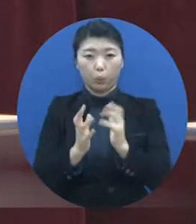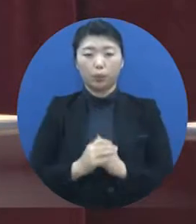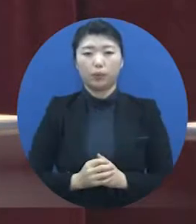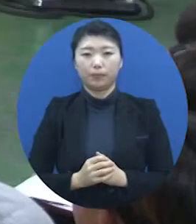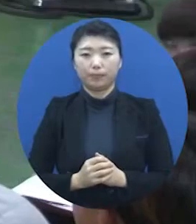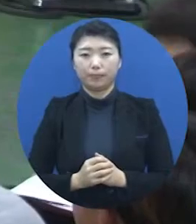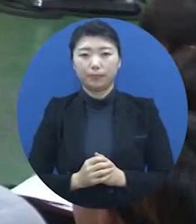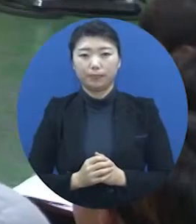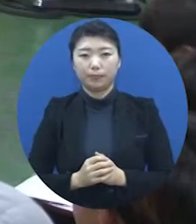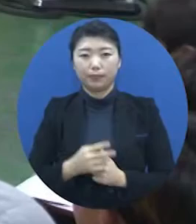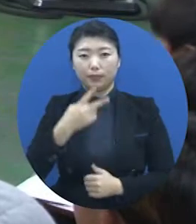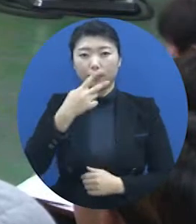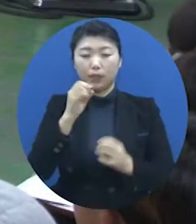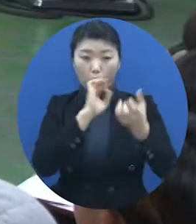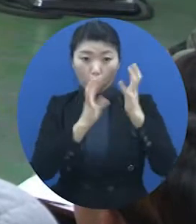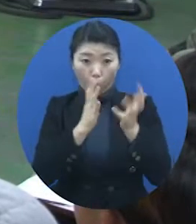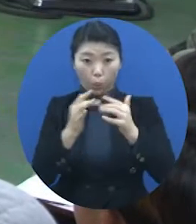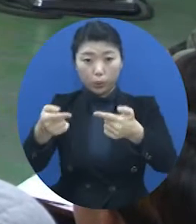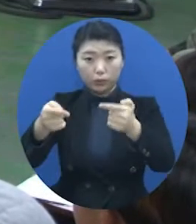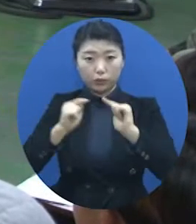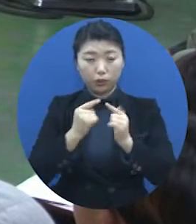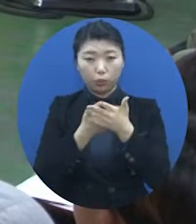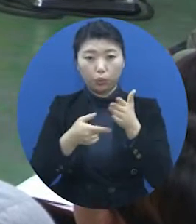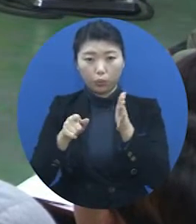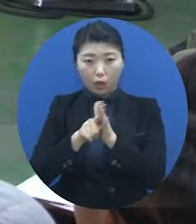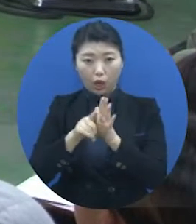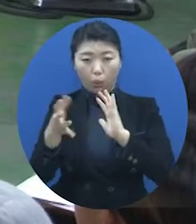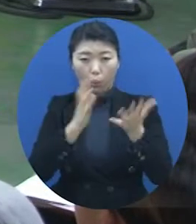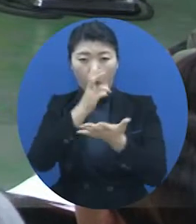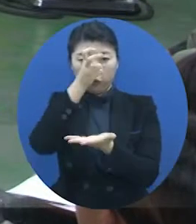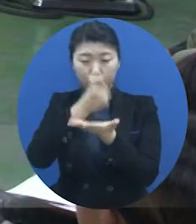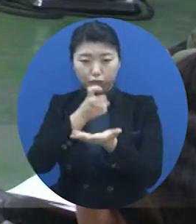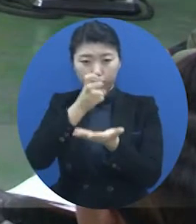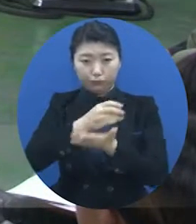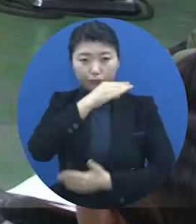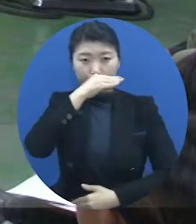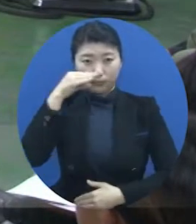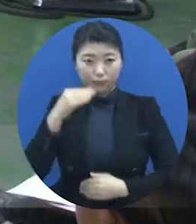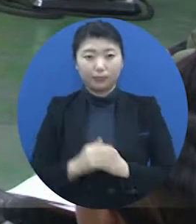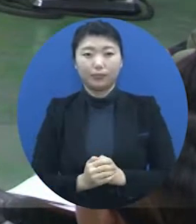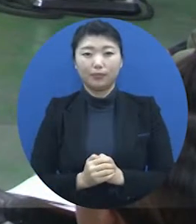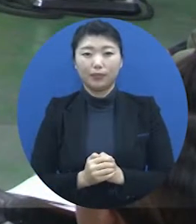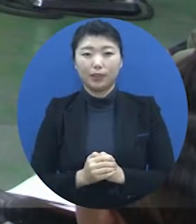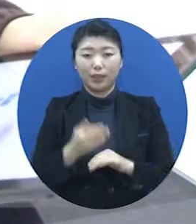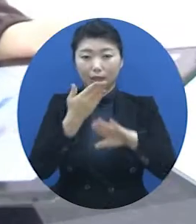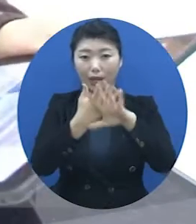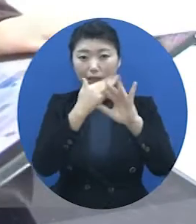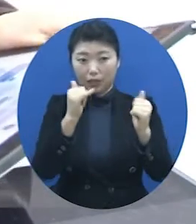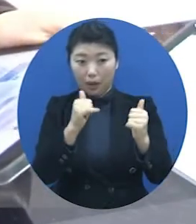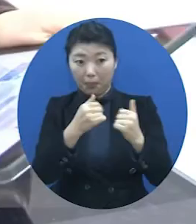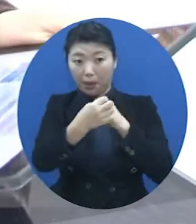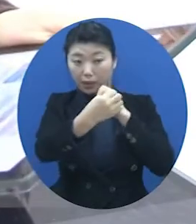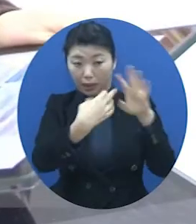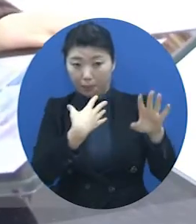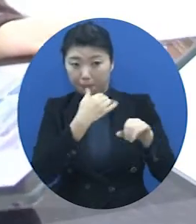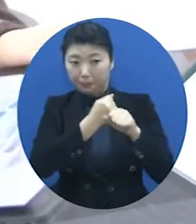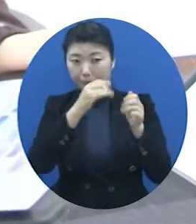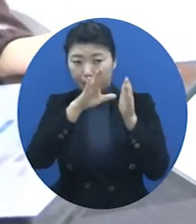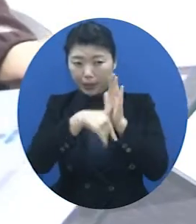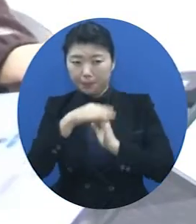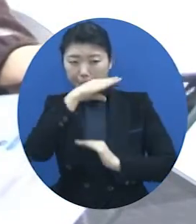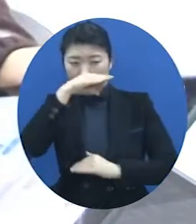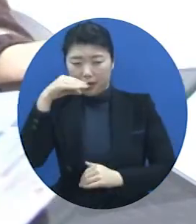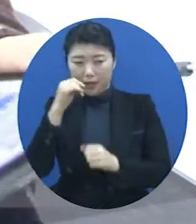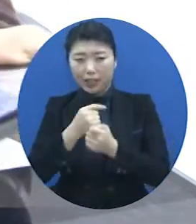토론입니다. 디베이트에 참여하기 위해서는 토론의 규칙을 준수하고 상대방의 논리에 반박할